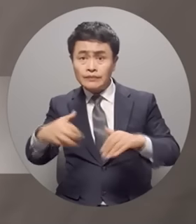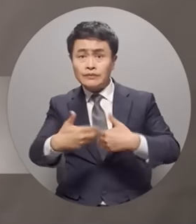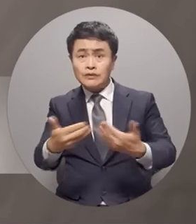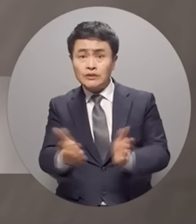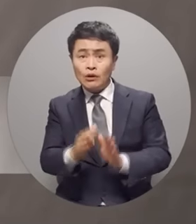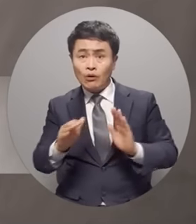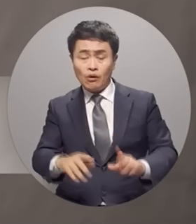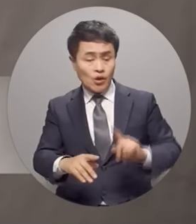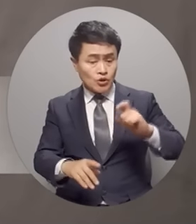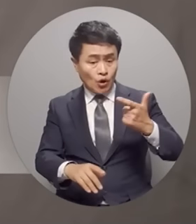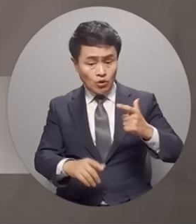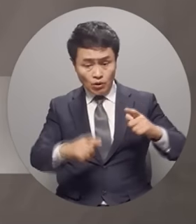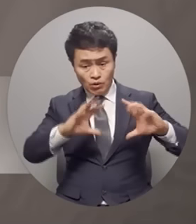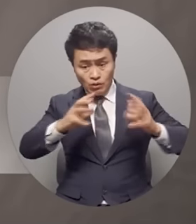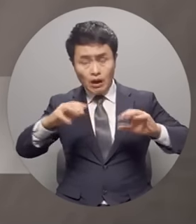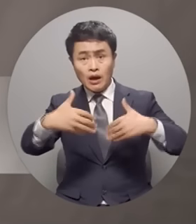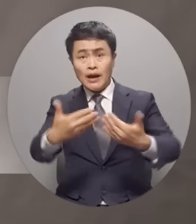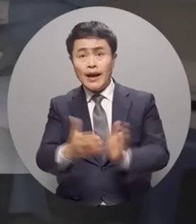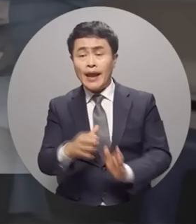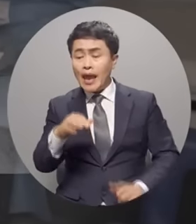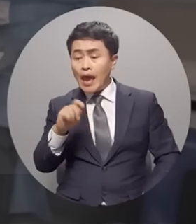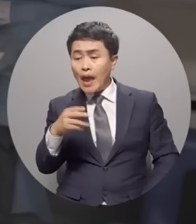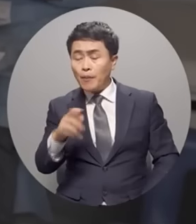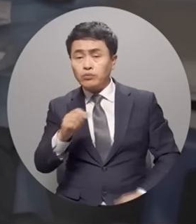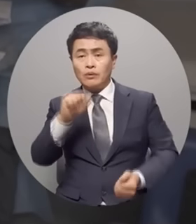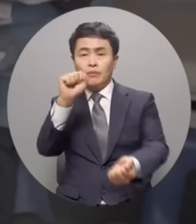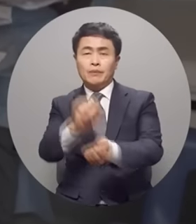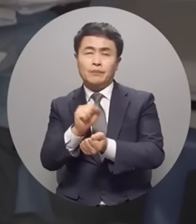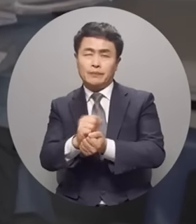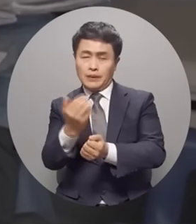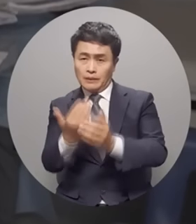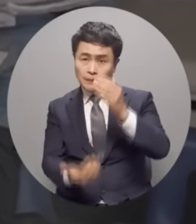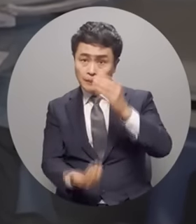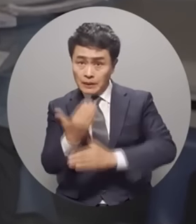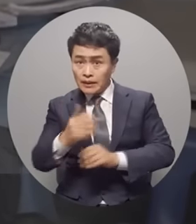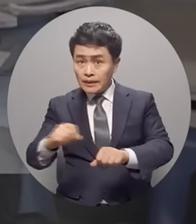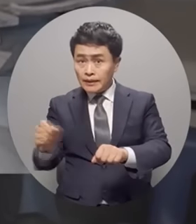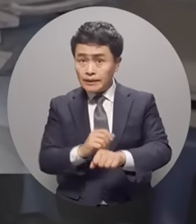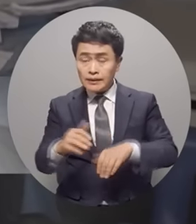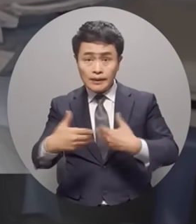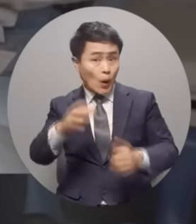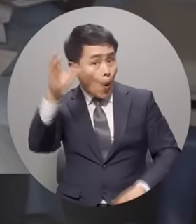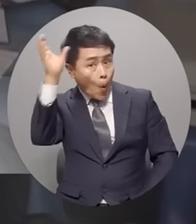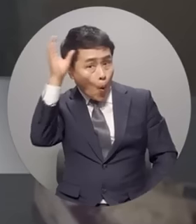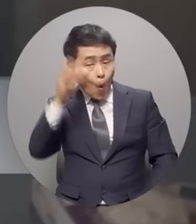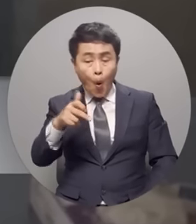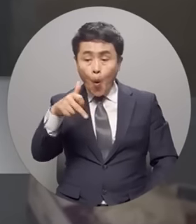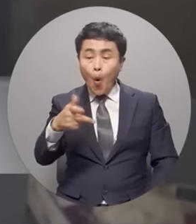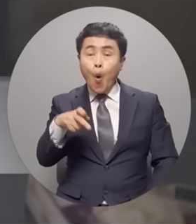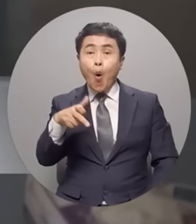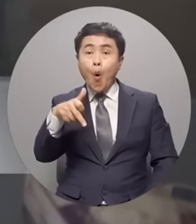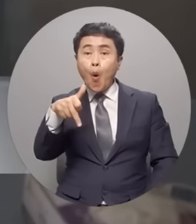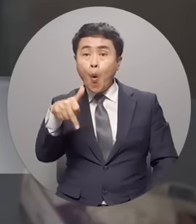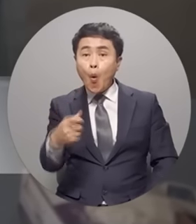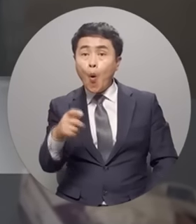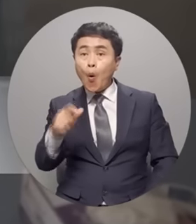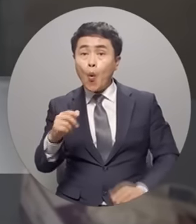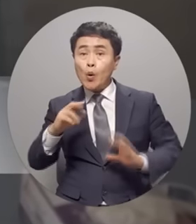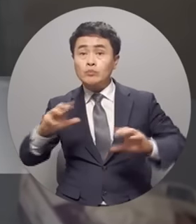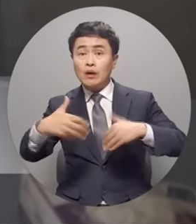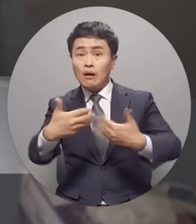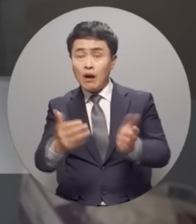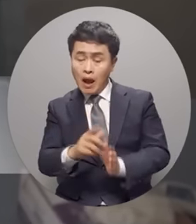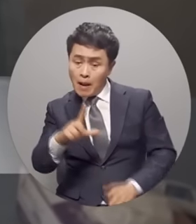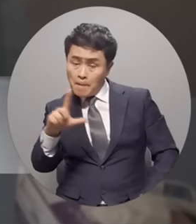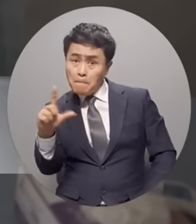적어도 16개국에서 엠폭스가 발병했습니다. 특히 콩고 민주공화국에선 올해에만 15,000 건 가까운